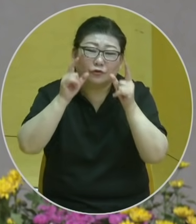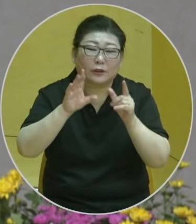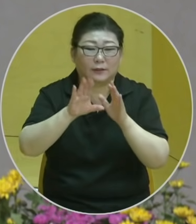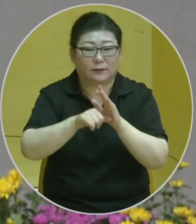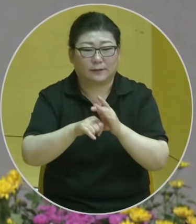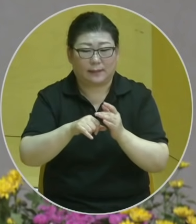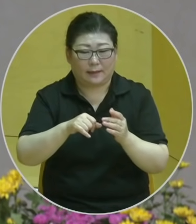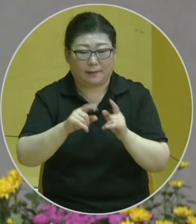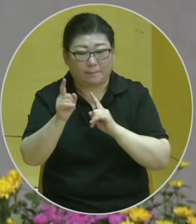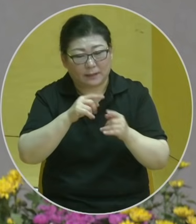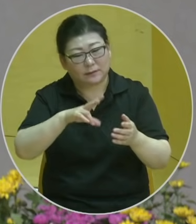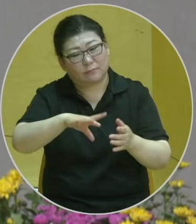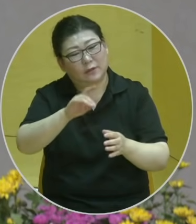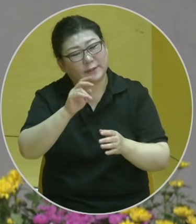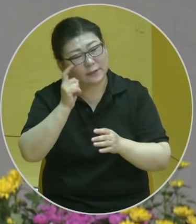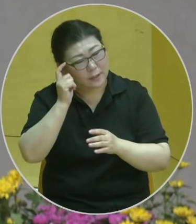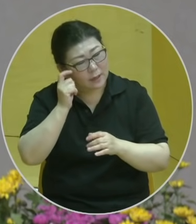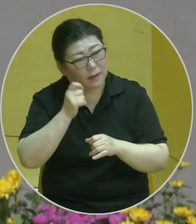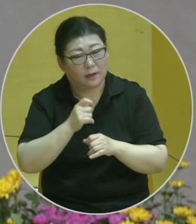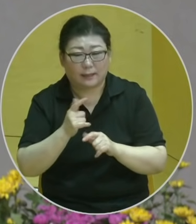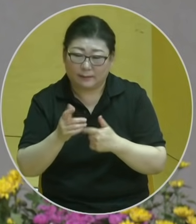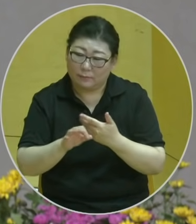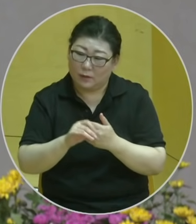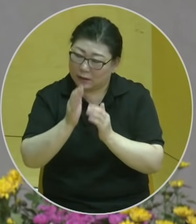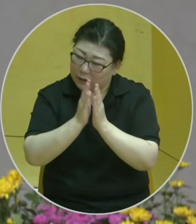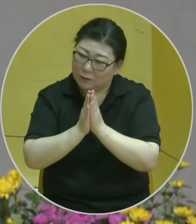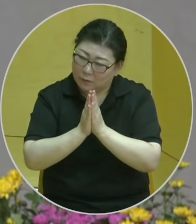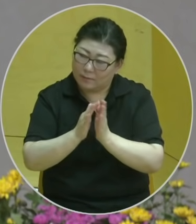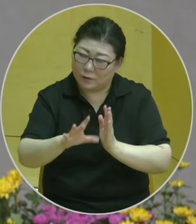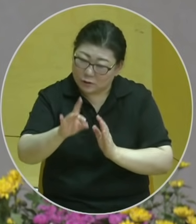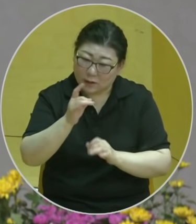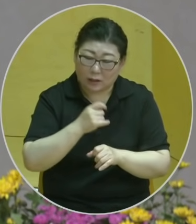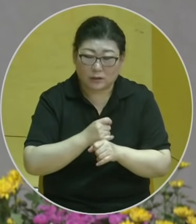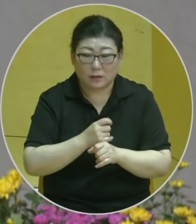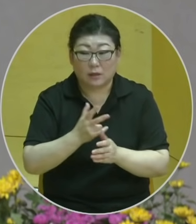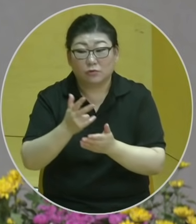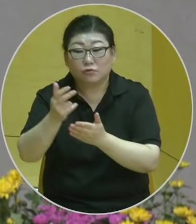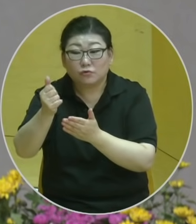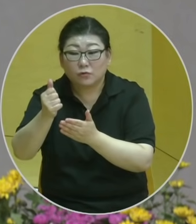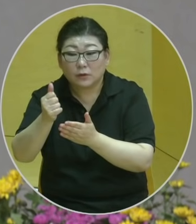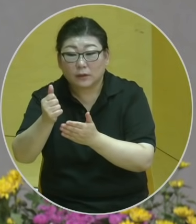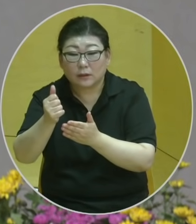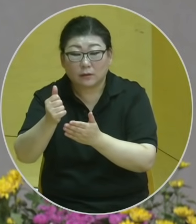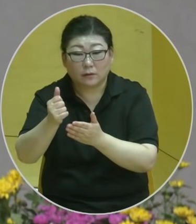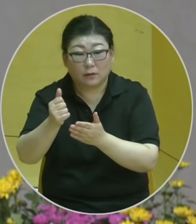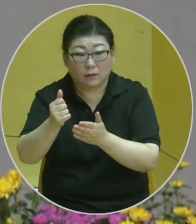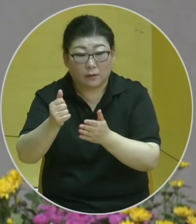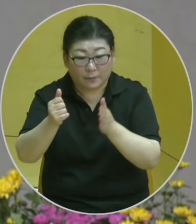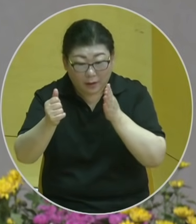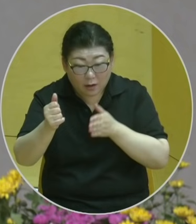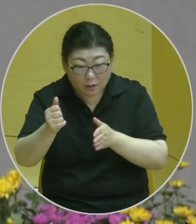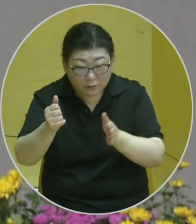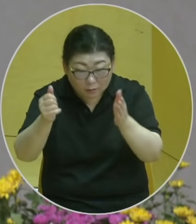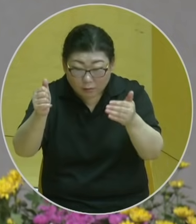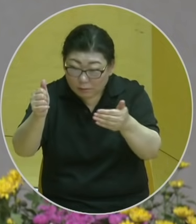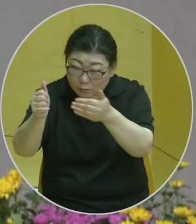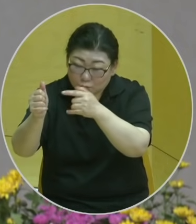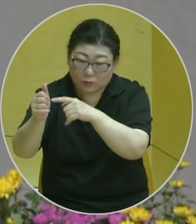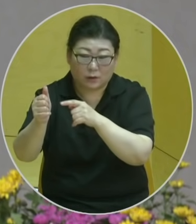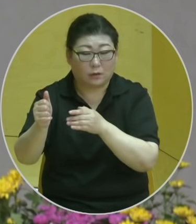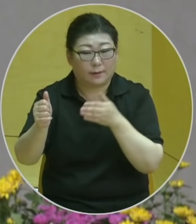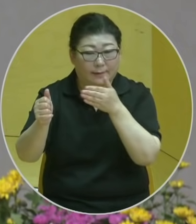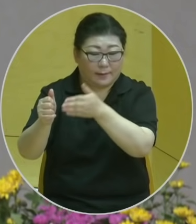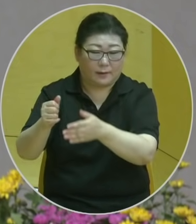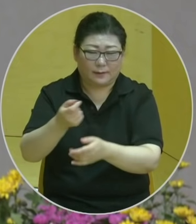생각하겠다. 아니면 기도를 하겠다든지 내가 주님께 조금이라도 내 삶의 방향을 틀겠다는 작은 결심을 해보십시오.